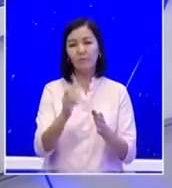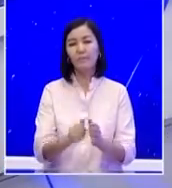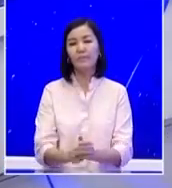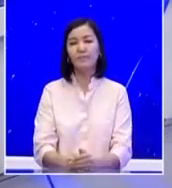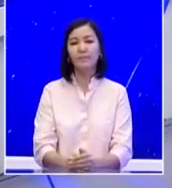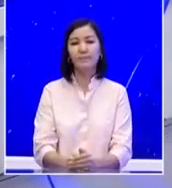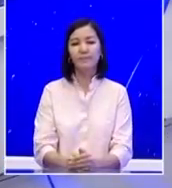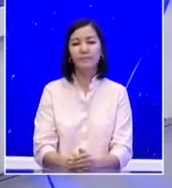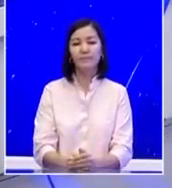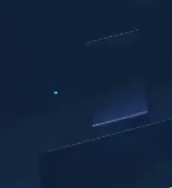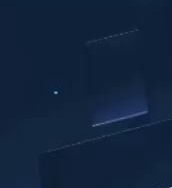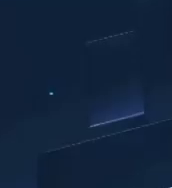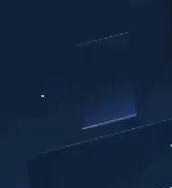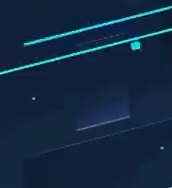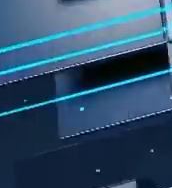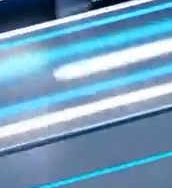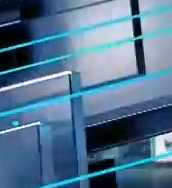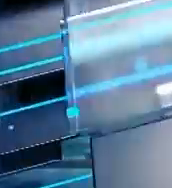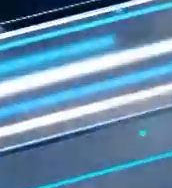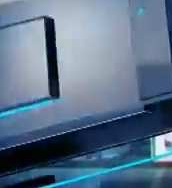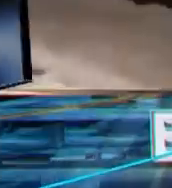бүгін көретіндеріміз.